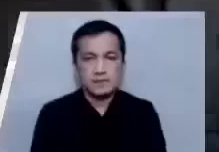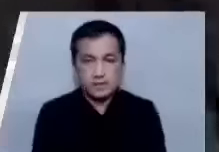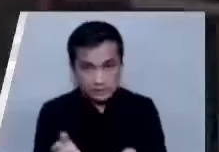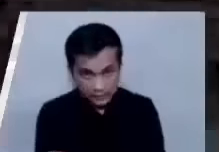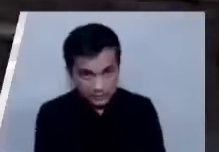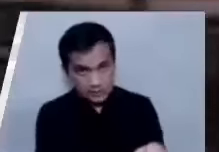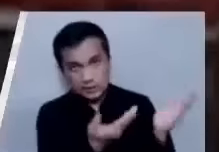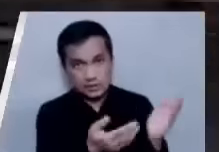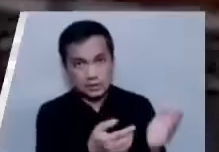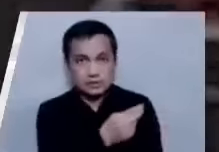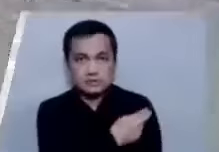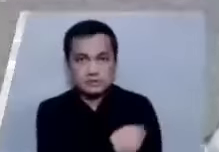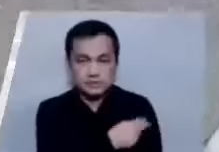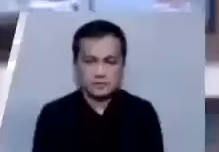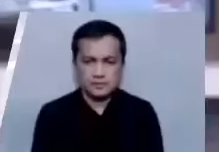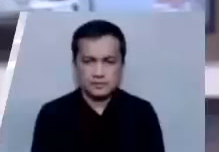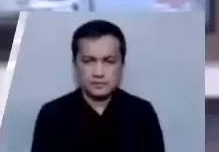sa paggamutan.